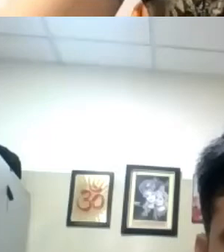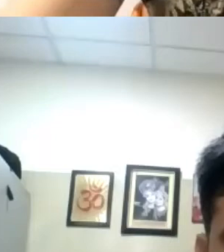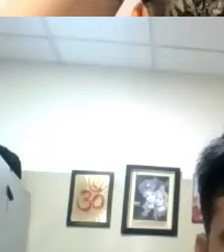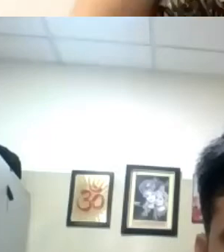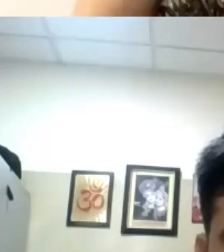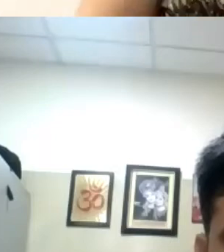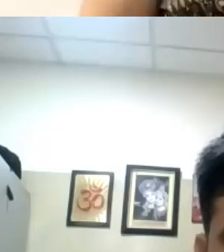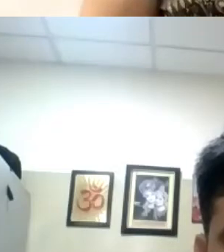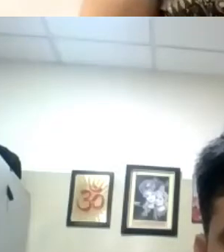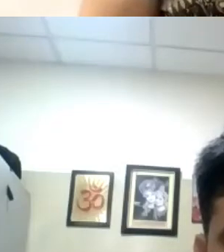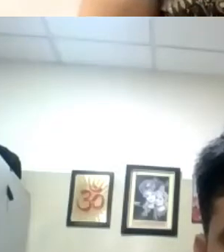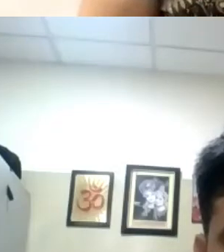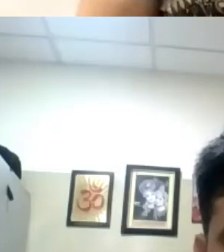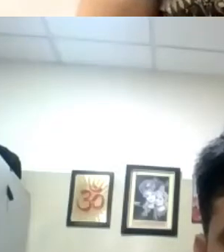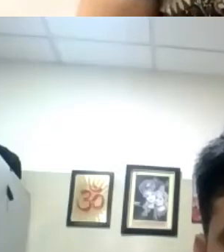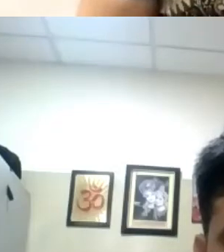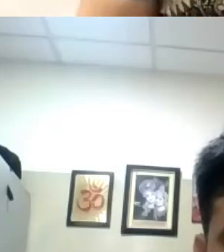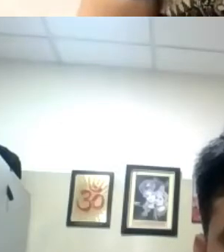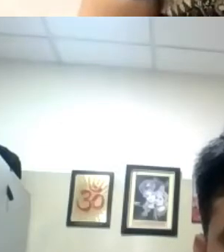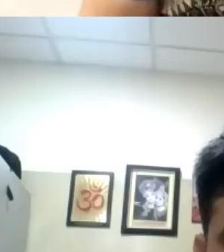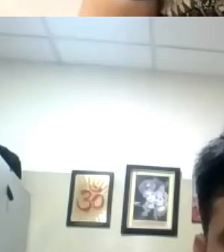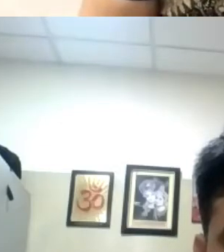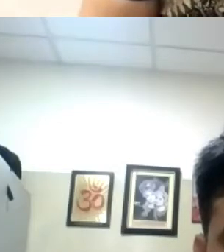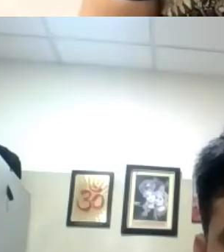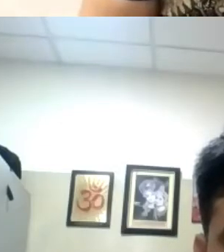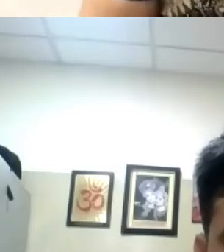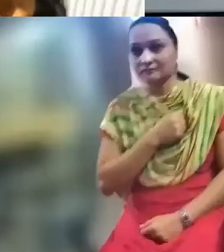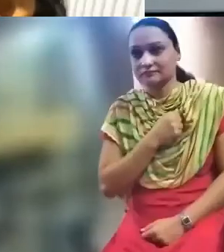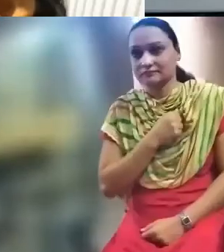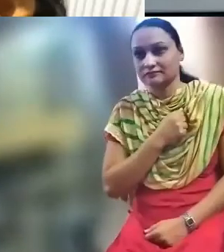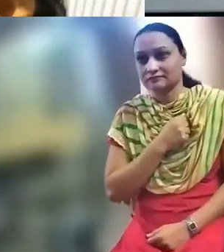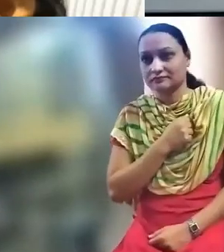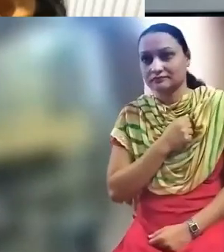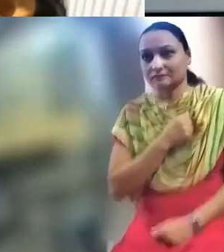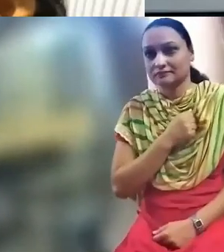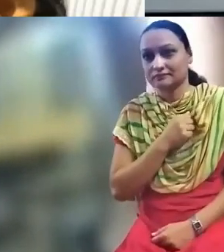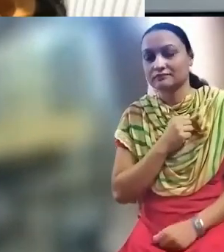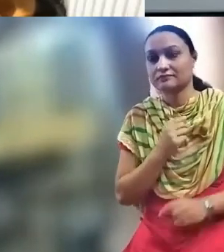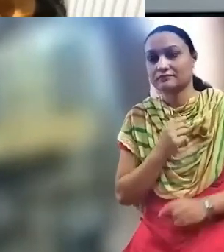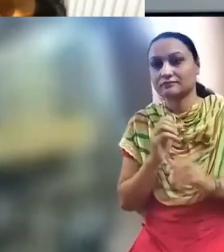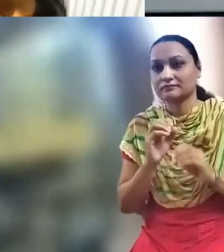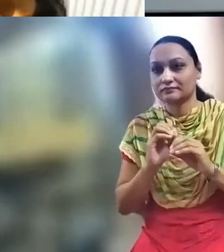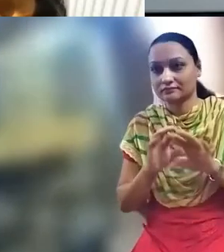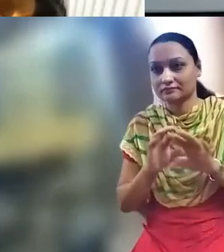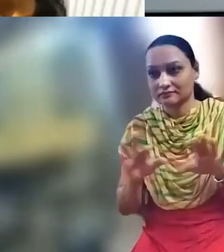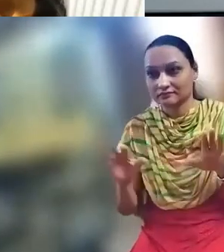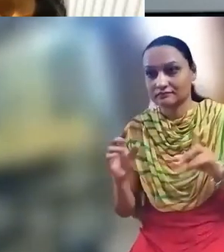Yeah, sorry, I wanted to share my PowerPoint and